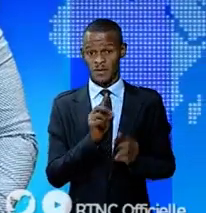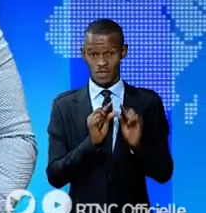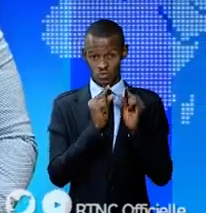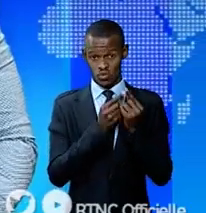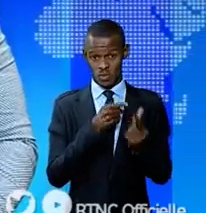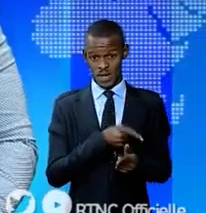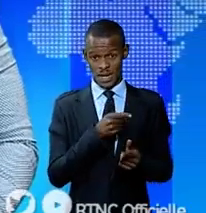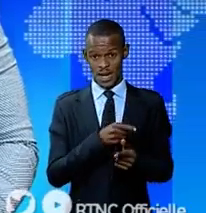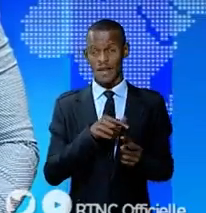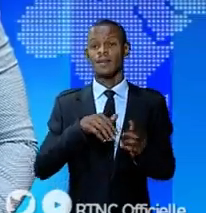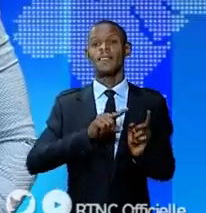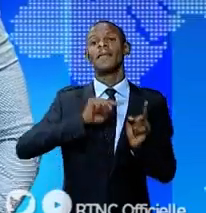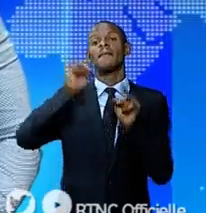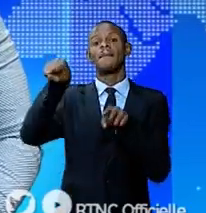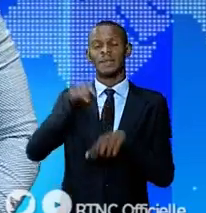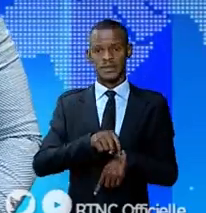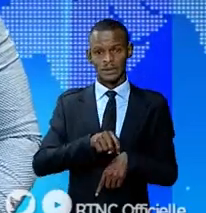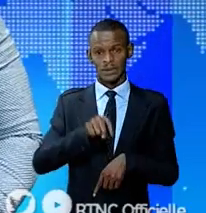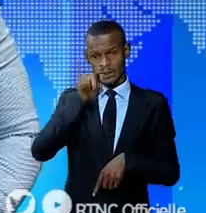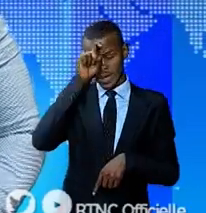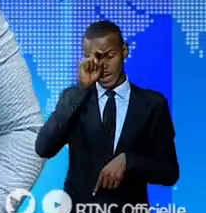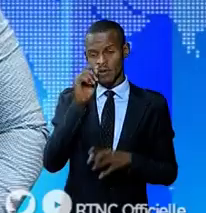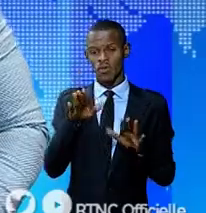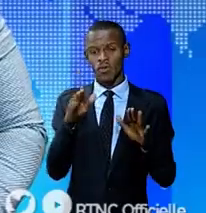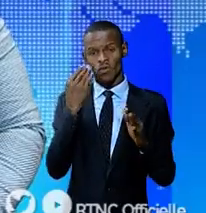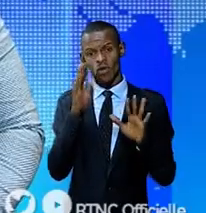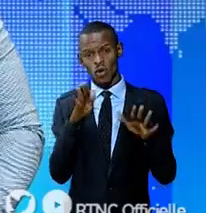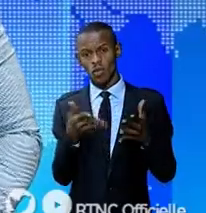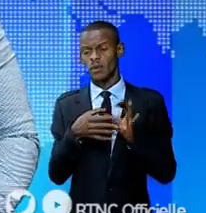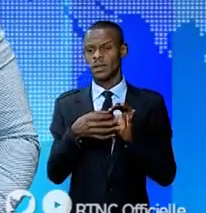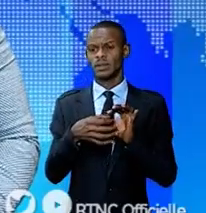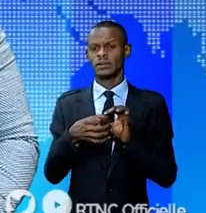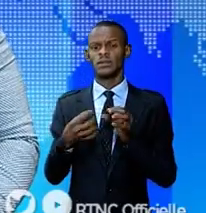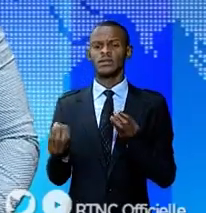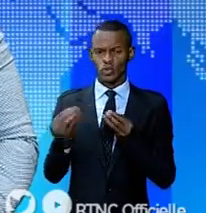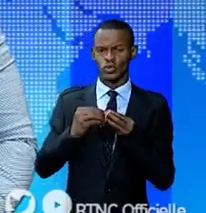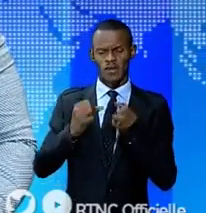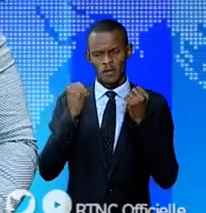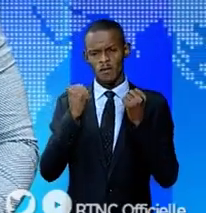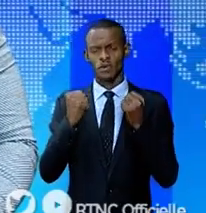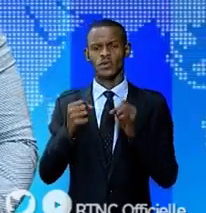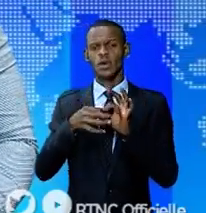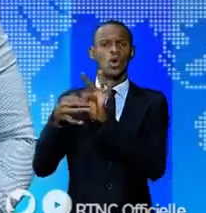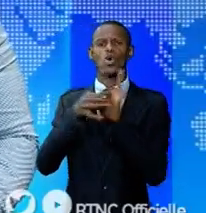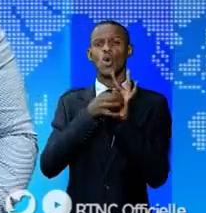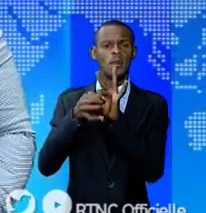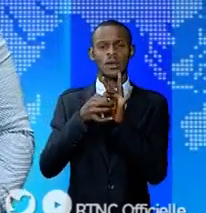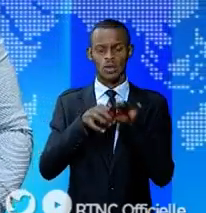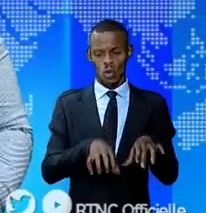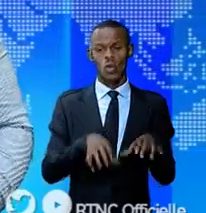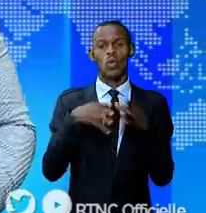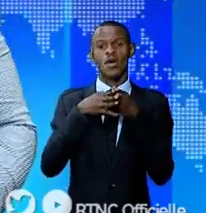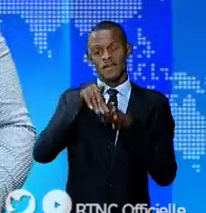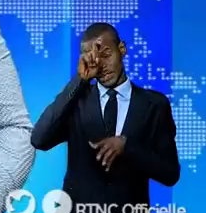s'est rendue au Caire en Égypte pour le renforcement de la coopération entre l'Égypte et la République démocratique du Congo dans le domaine de